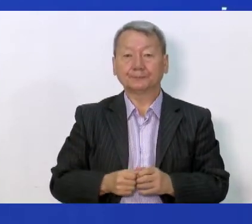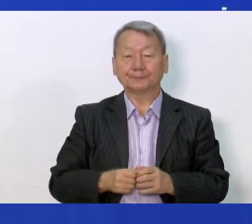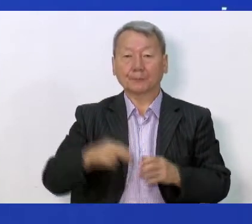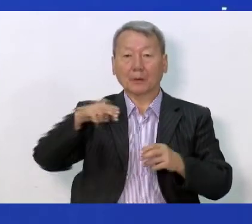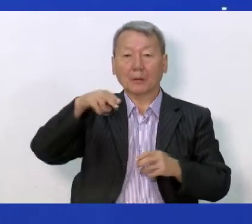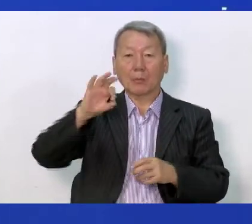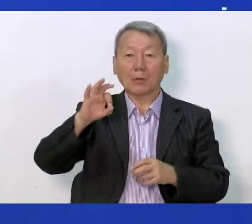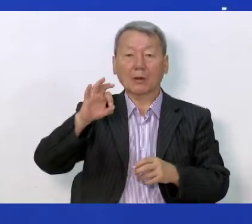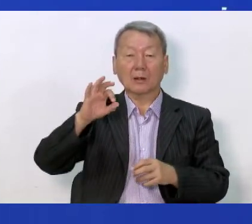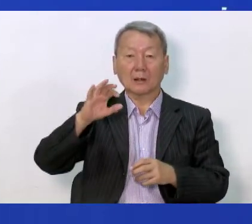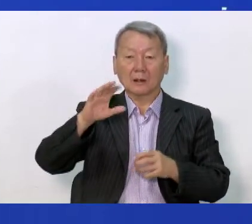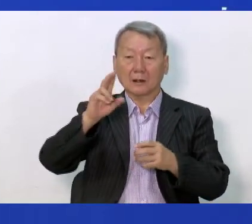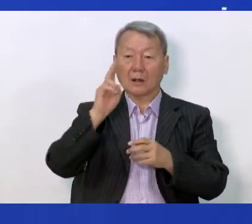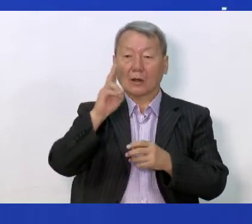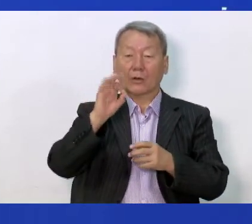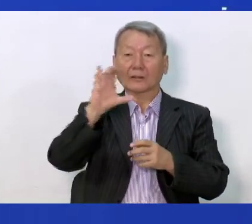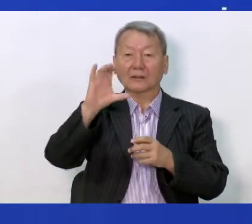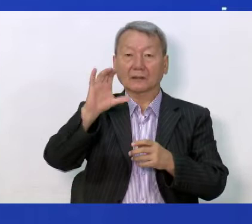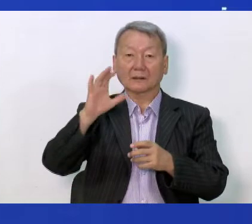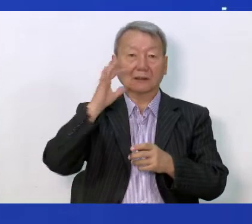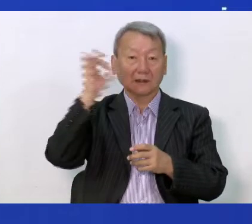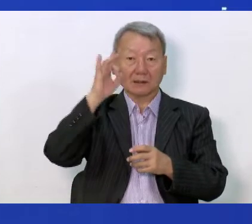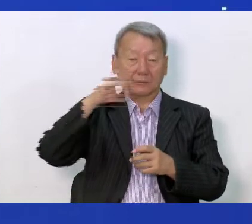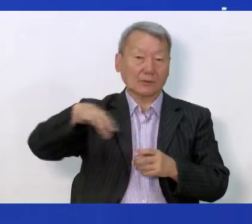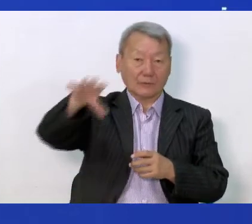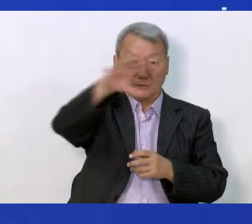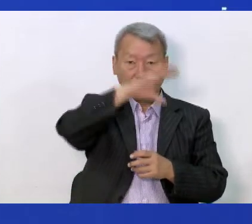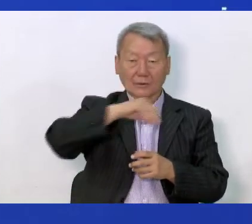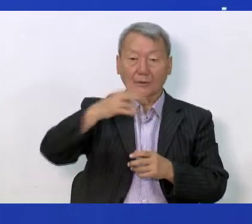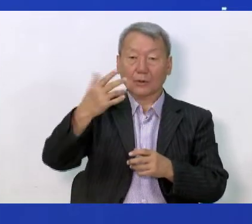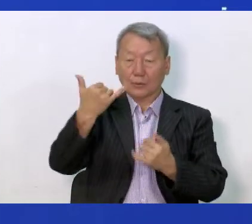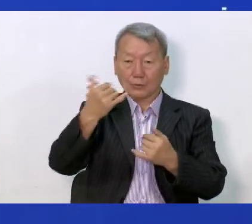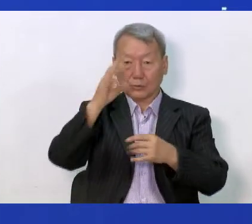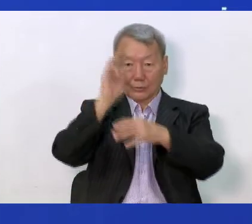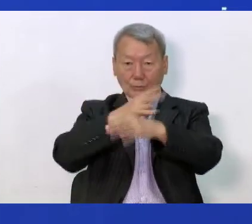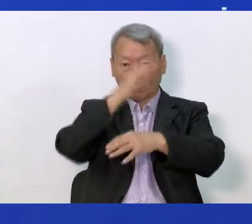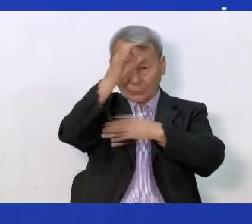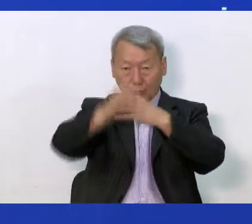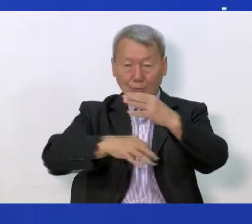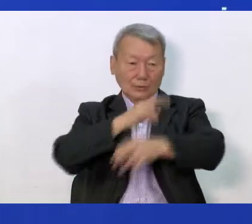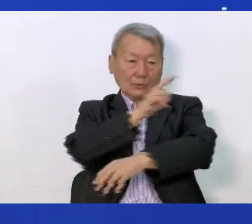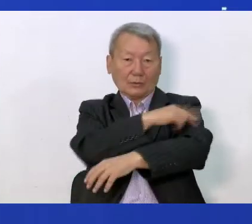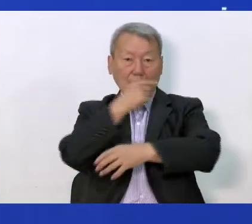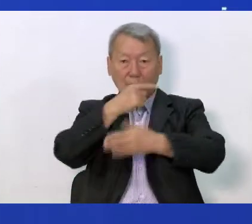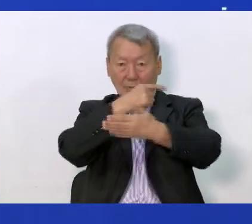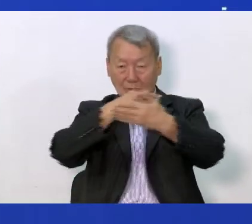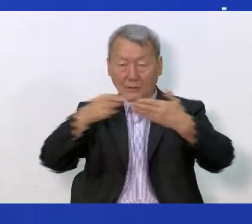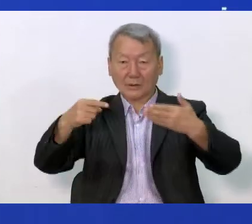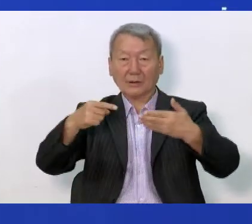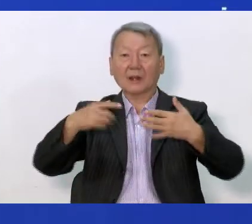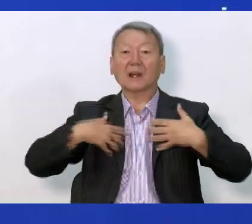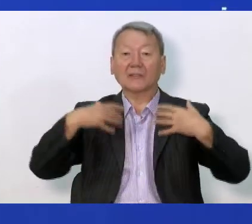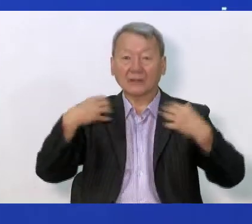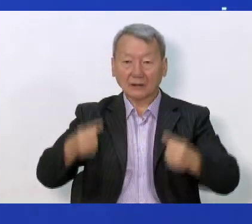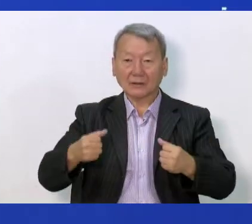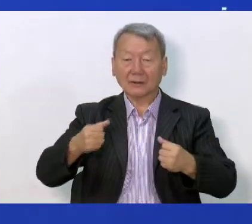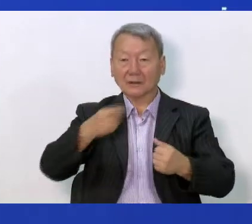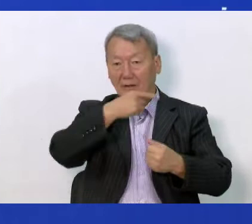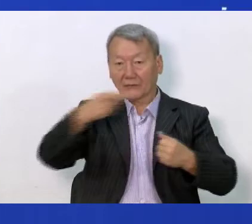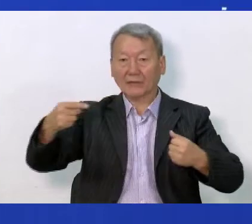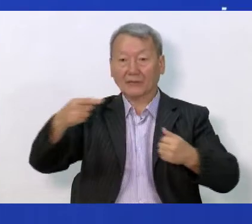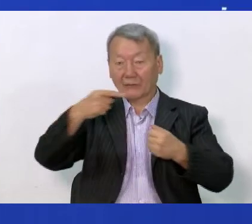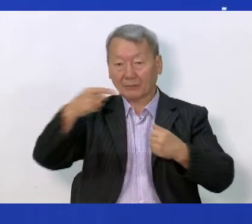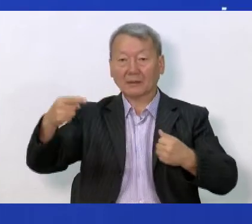по коронавирусной инфекции в Кыргызской республике за последние сутки из стационаров страны выздоровело и